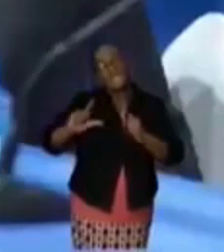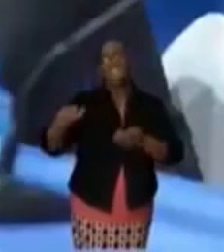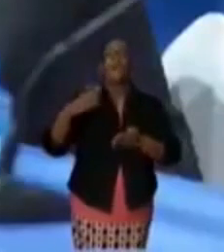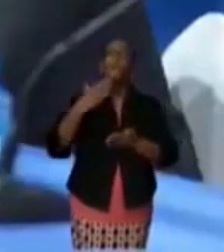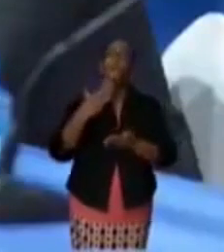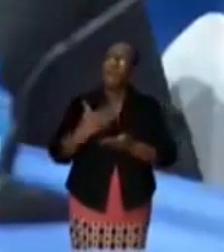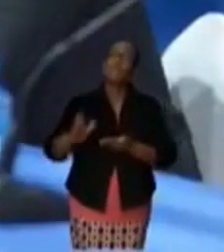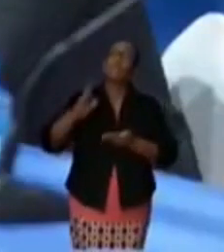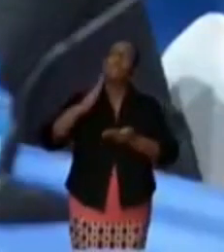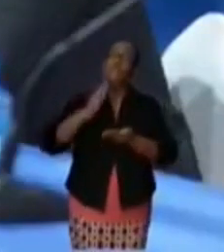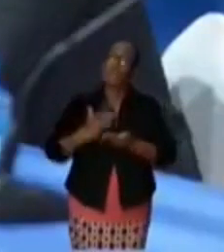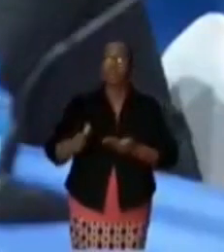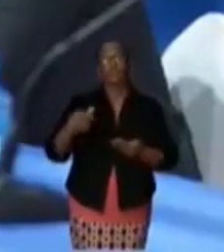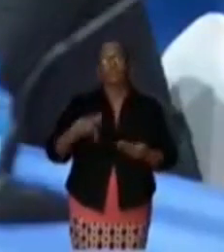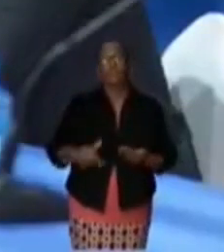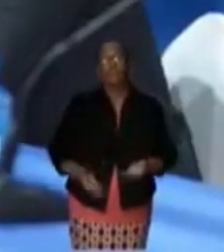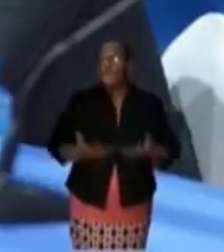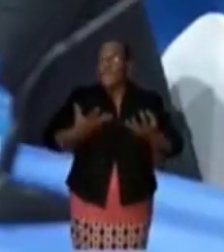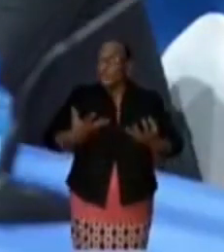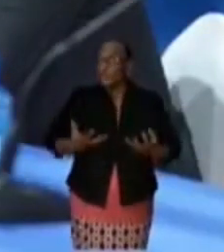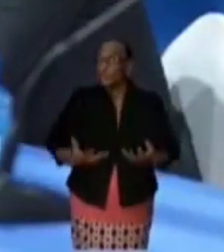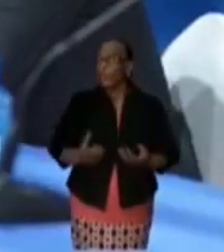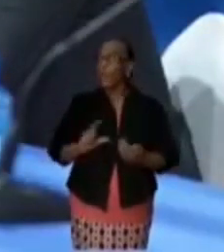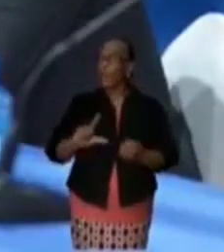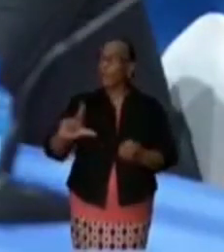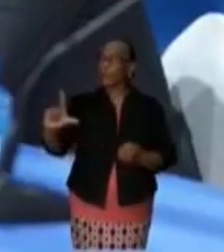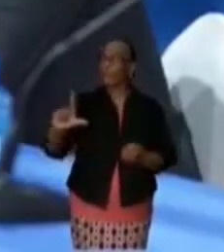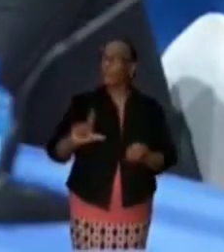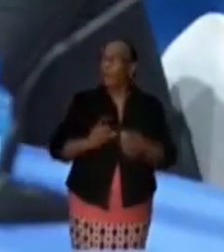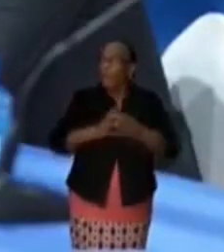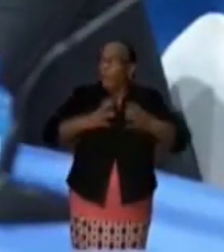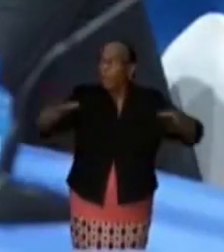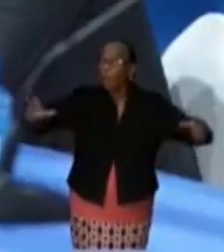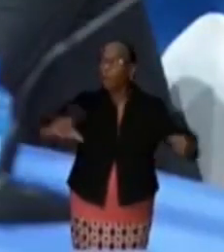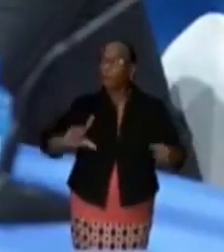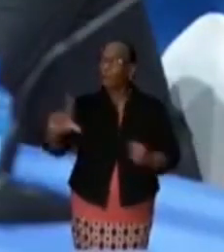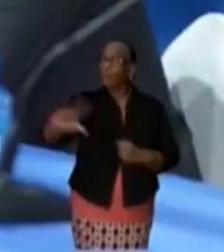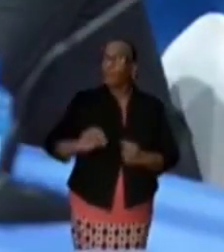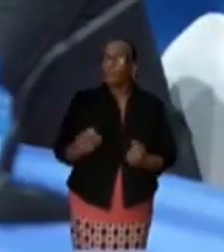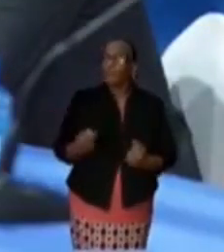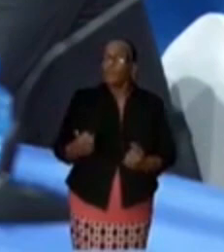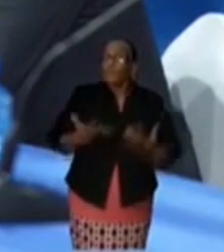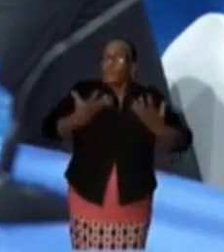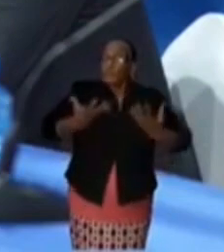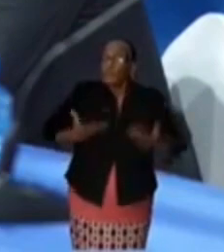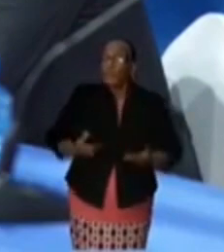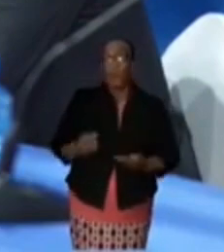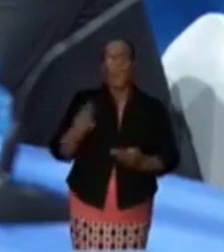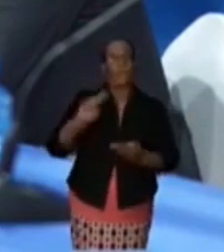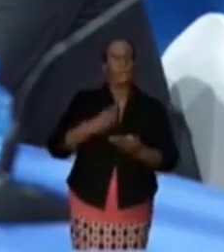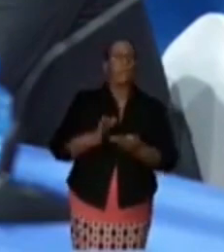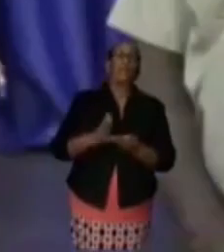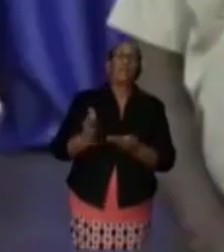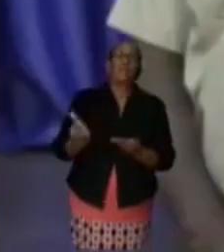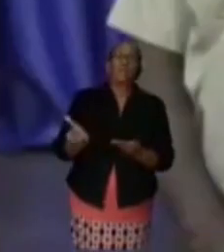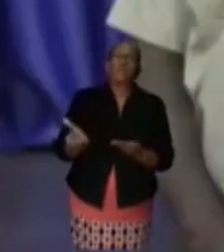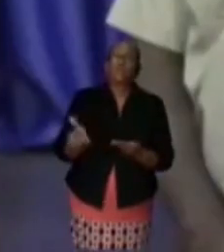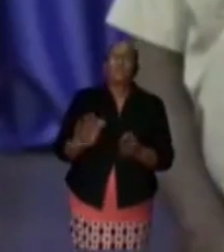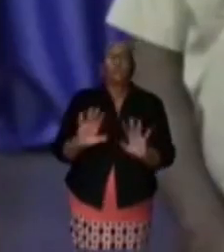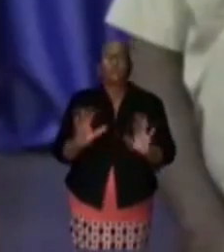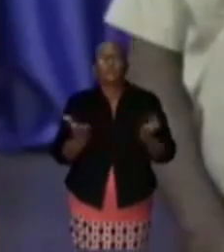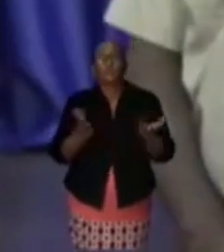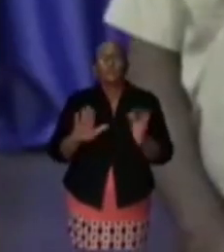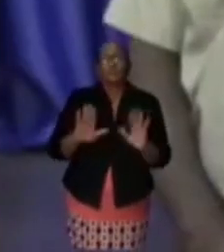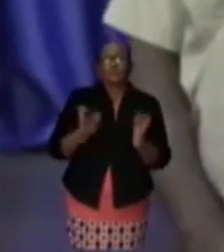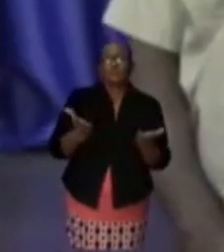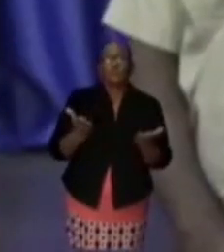Maar natuurlijk zijn er nog zware leningen. Grote leningen, zware rentes, zoals de zogenaamde